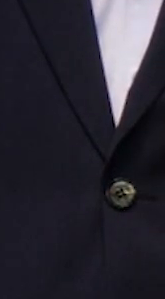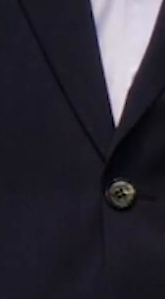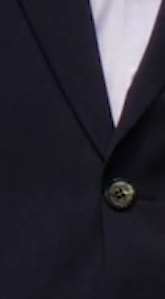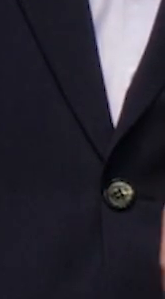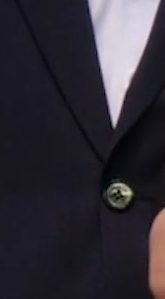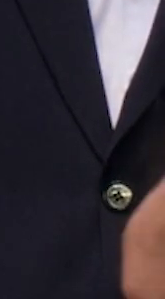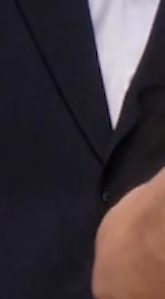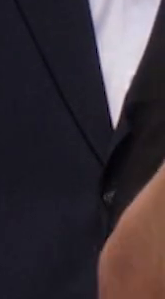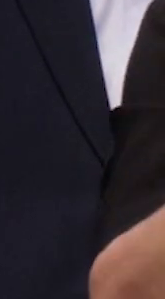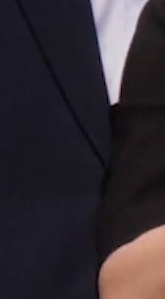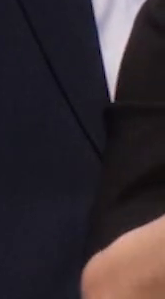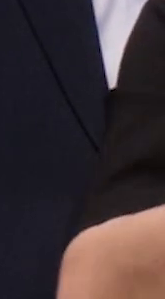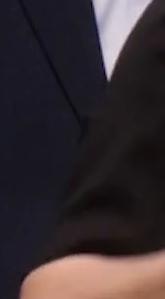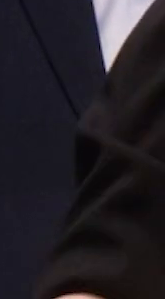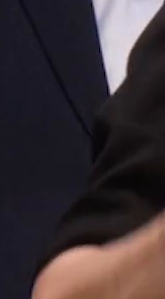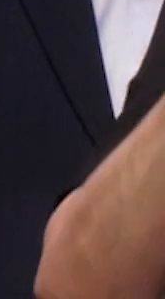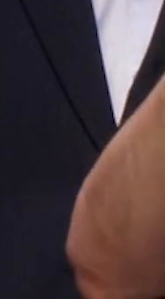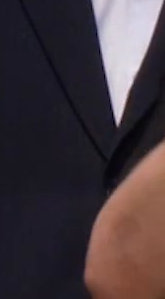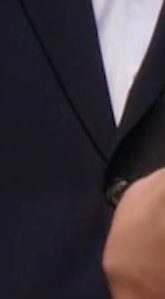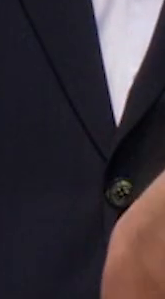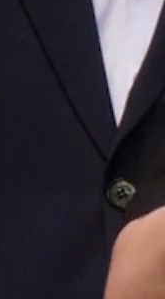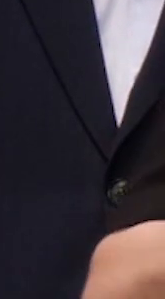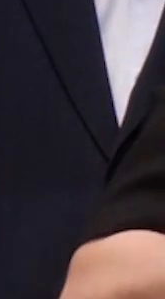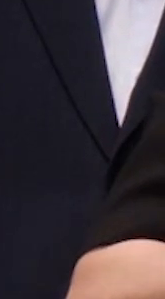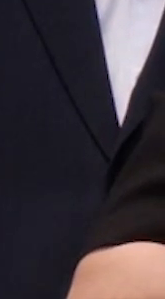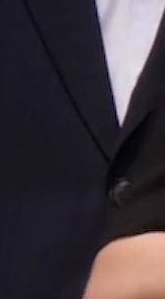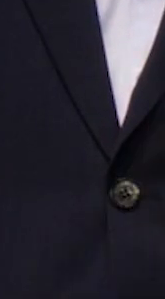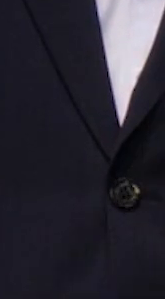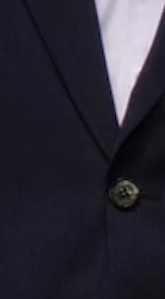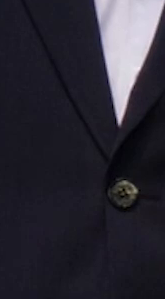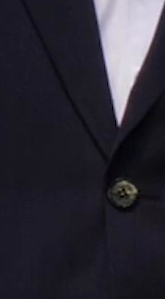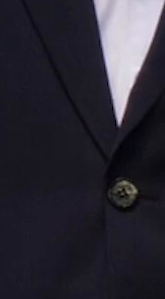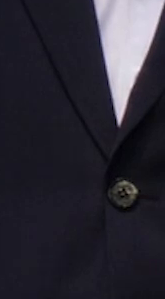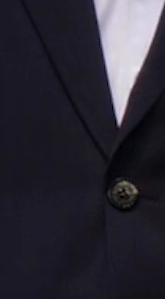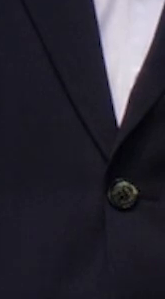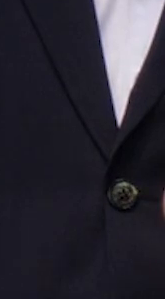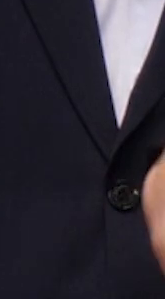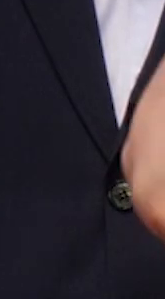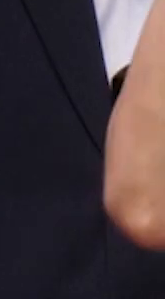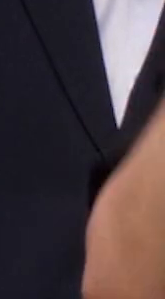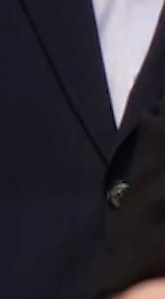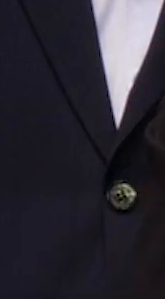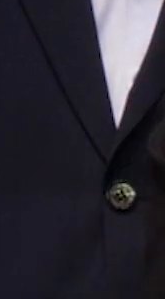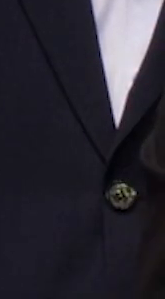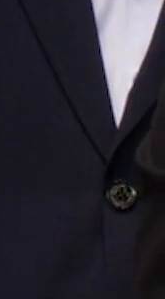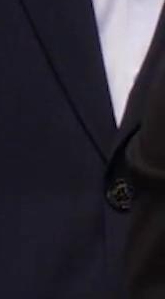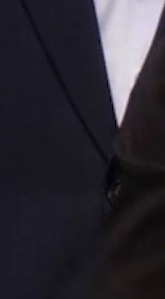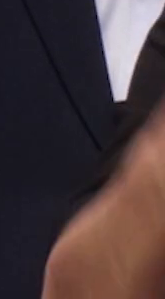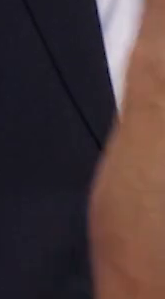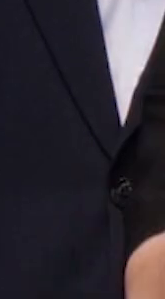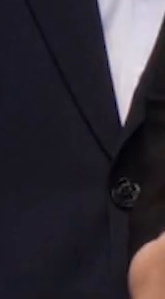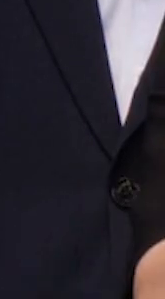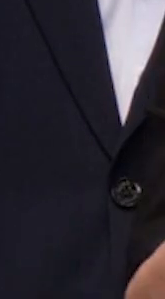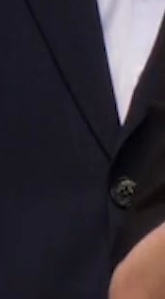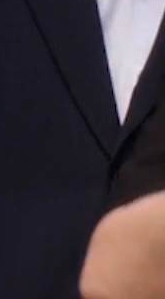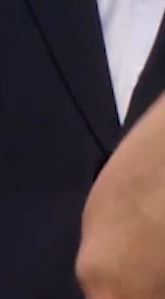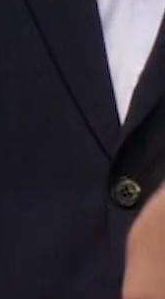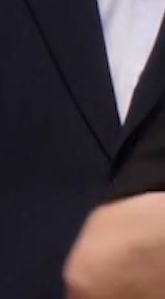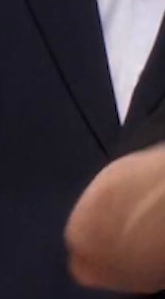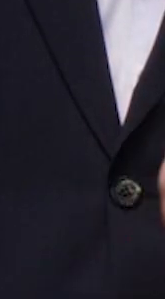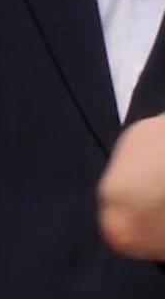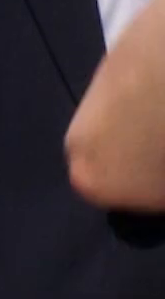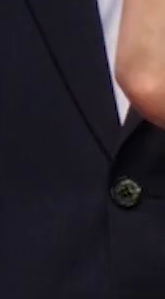명 이상으로 글로벌 전체 일자리의 12%에 달할 것으로 기대했습니다. 안타깝게도 작년